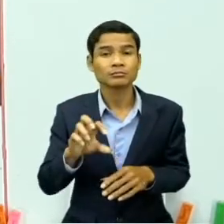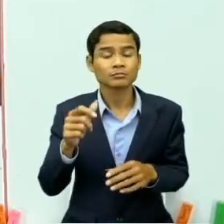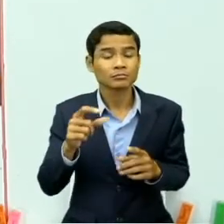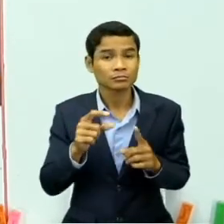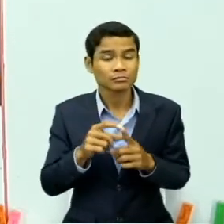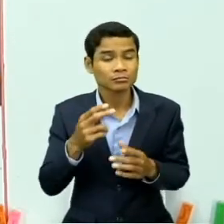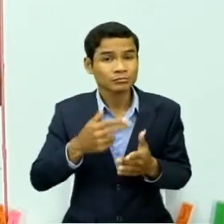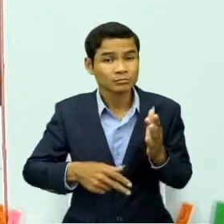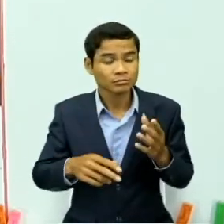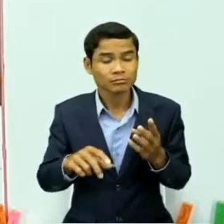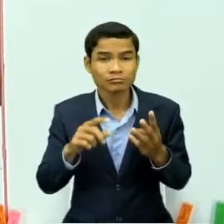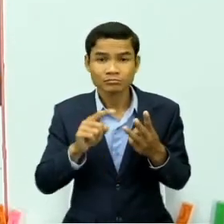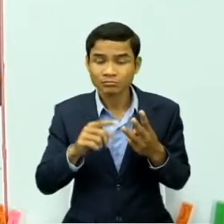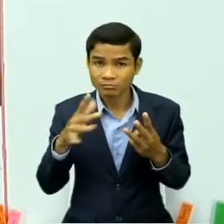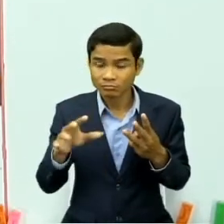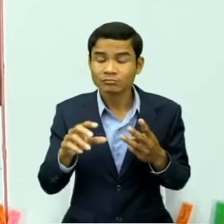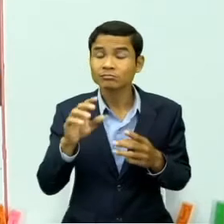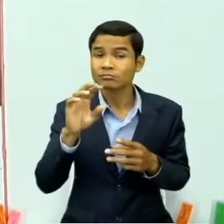ở nơi